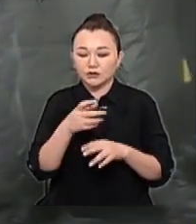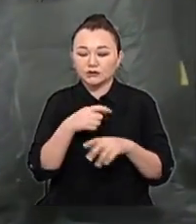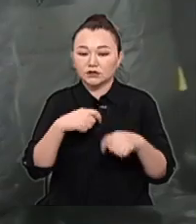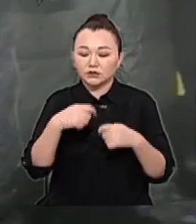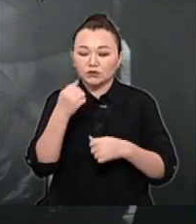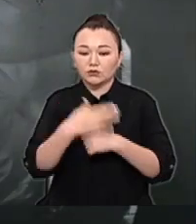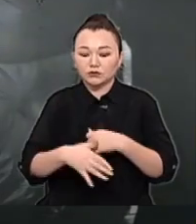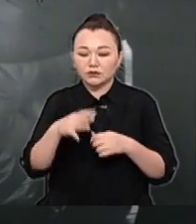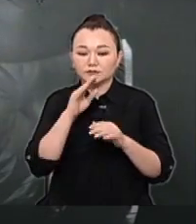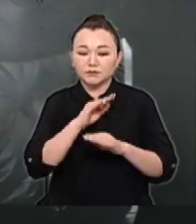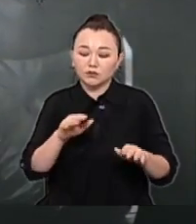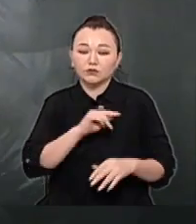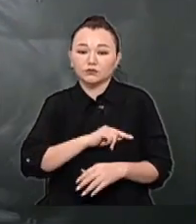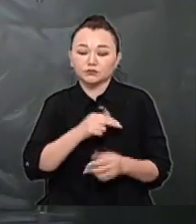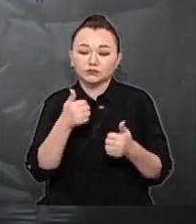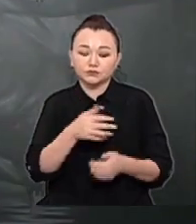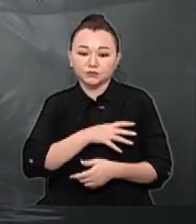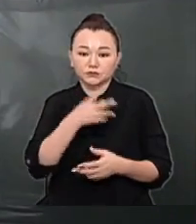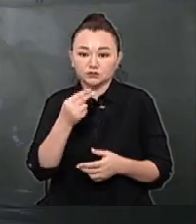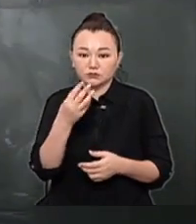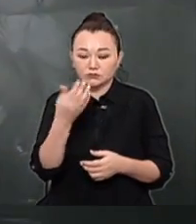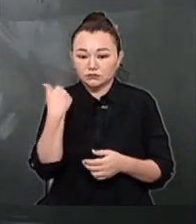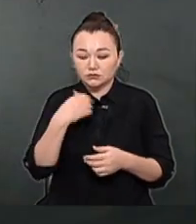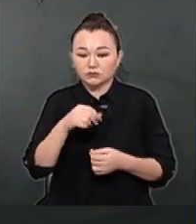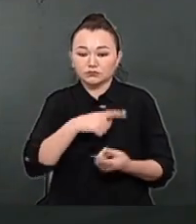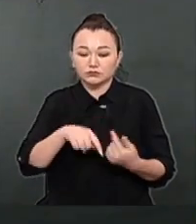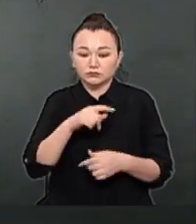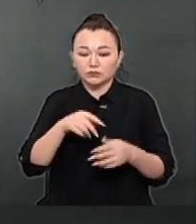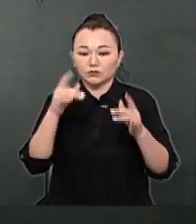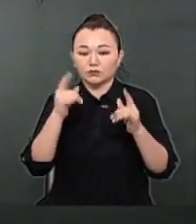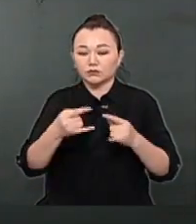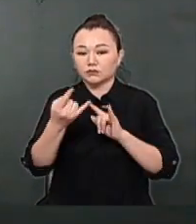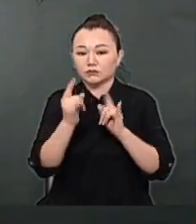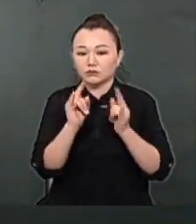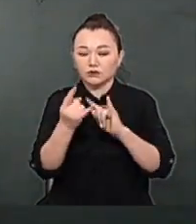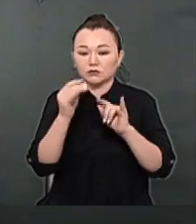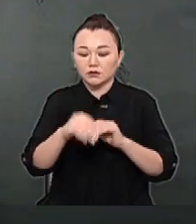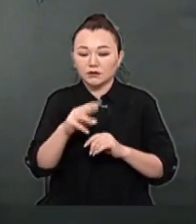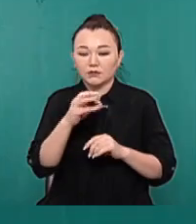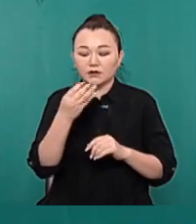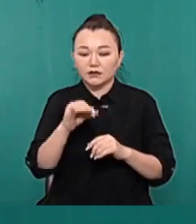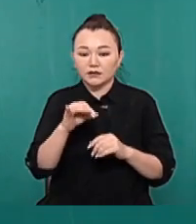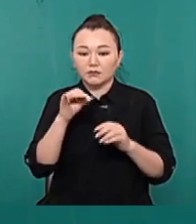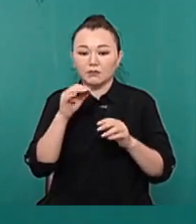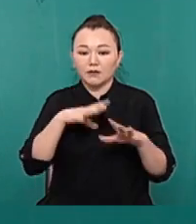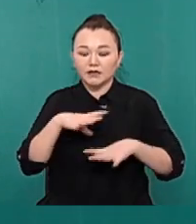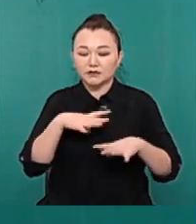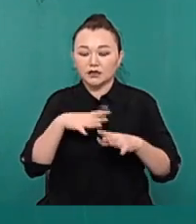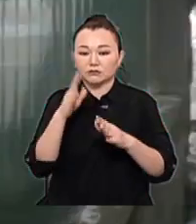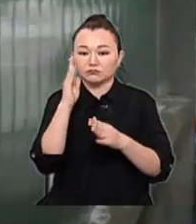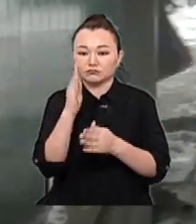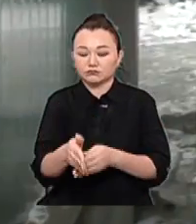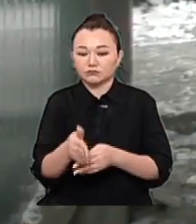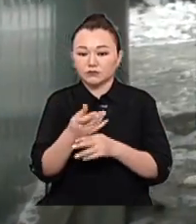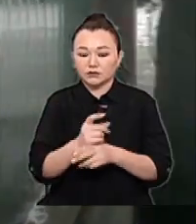уақытқа дейін тыныш жұмыс істеп келген. Алайда бірер күн бұрын кәсіп иесі ауласына дүңгіршек қойып, мереке базарына өтетін өткелді жауып тастапты. Бұл